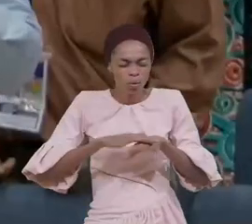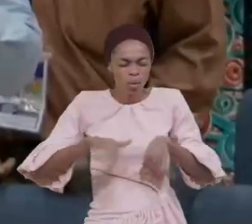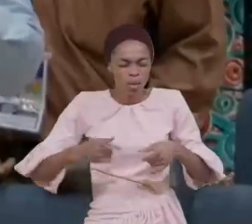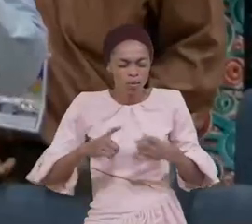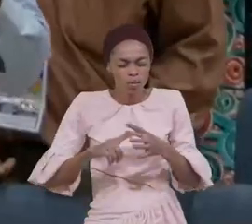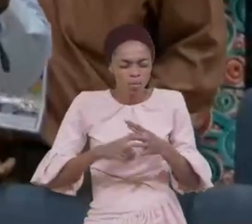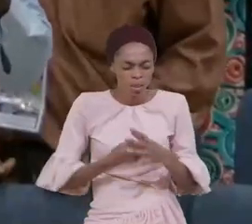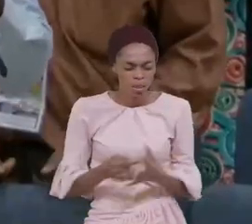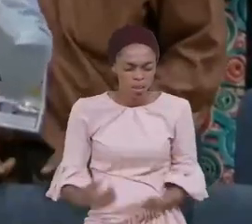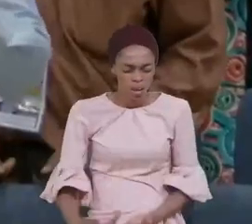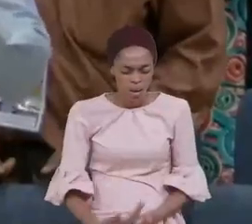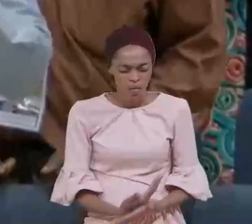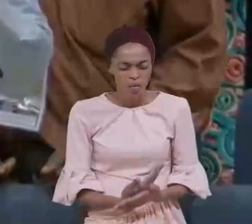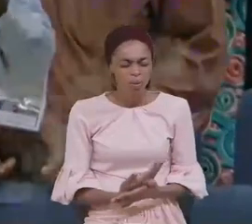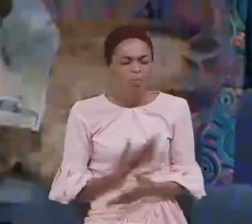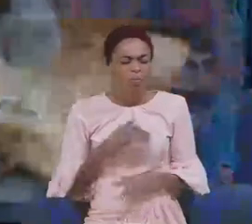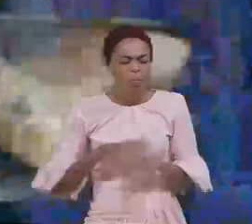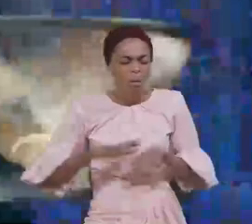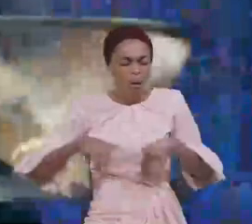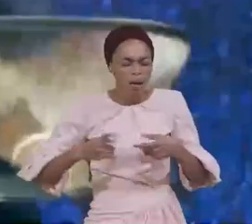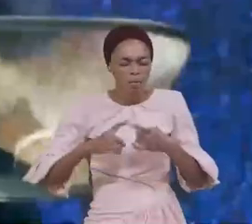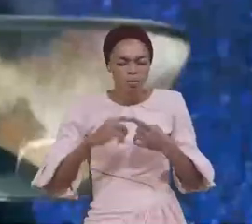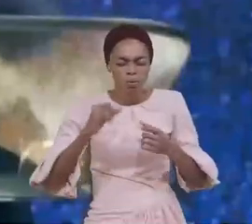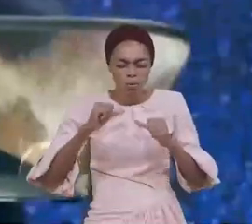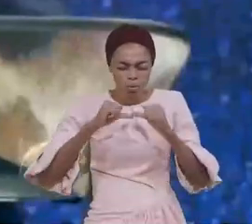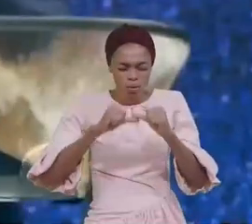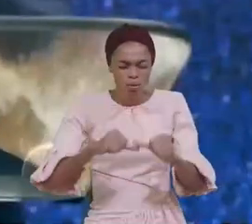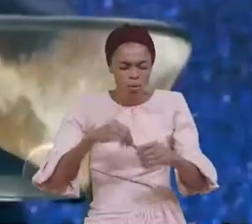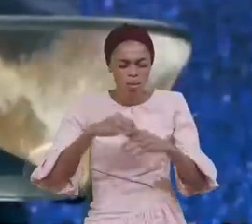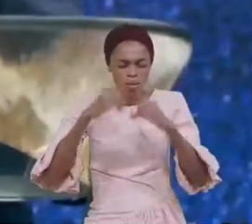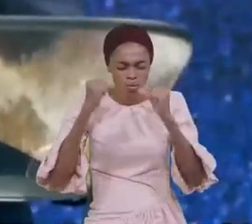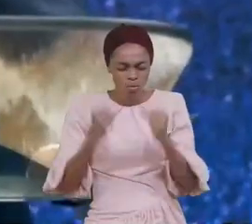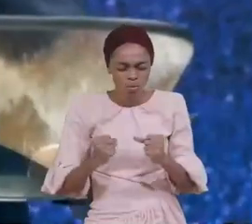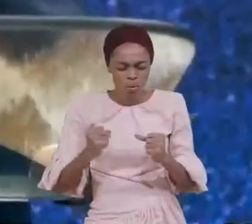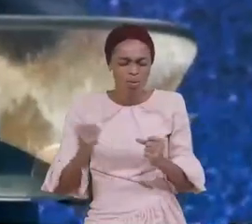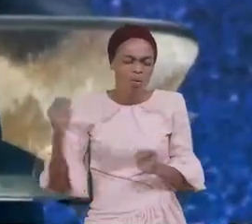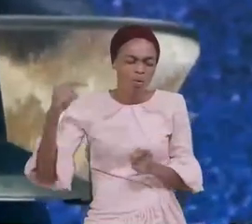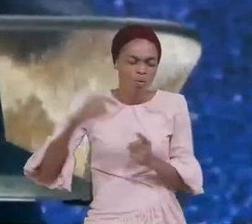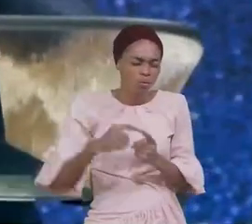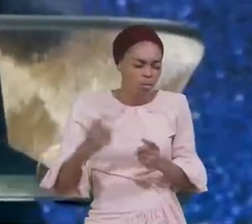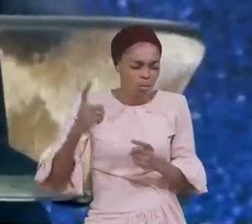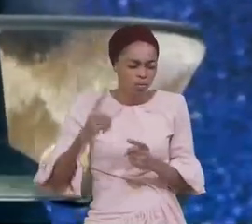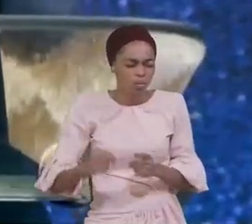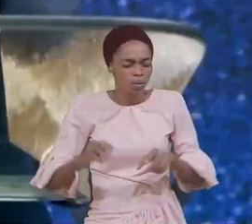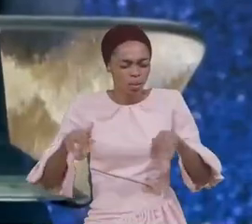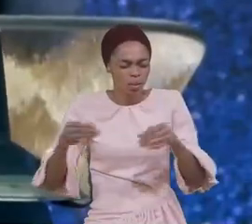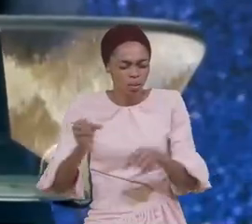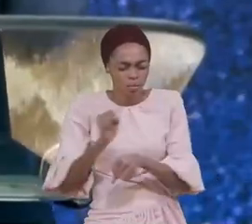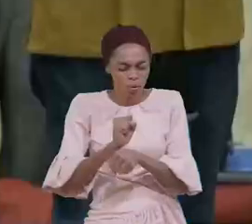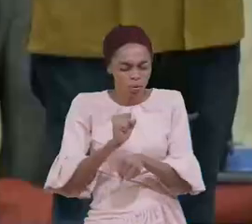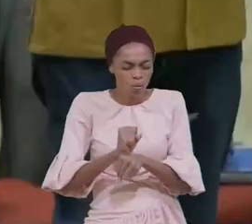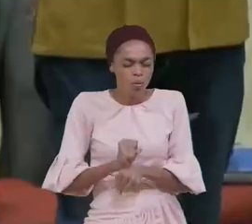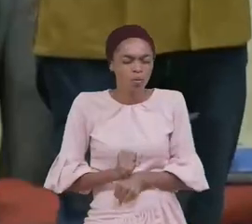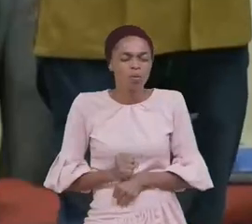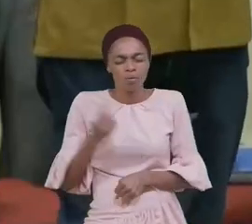nouveau, comment recommencer avec force et continuer avec force, jusqu'à ce que le devoir